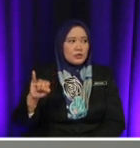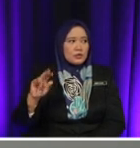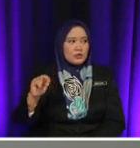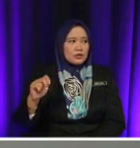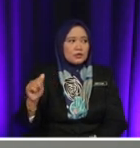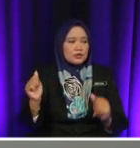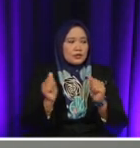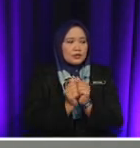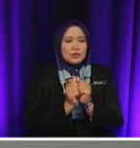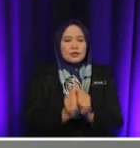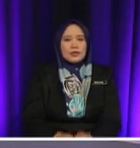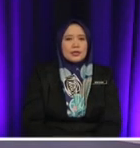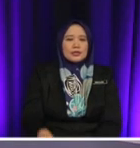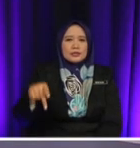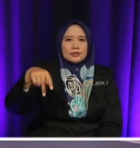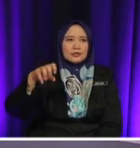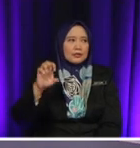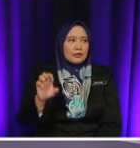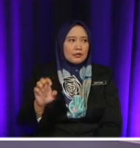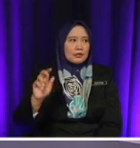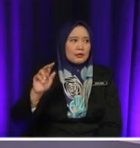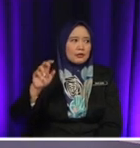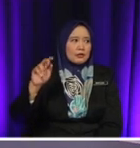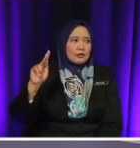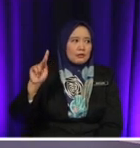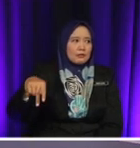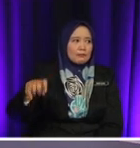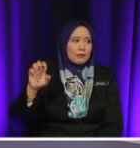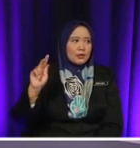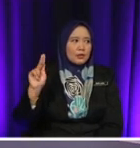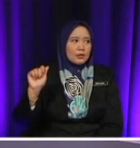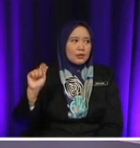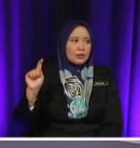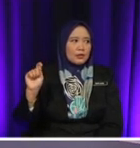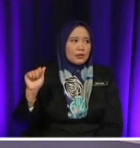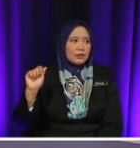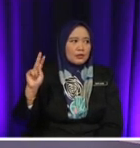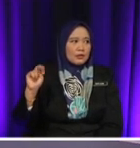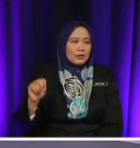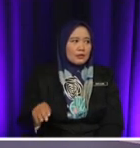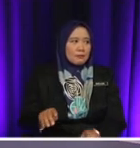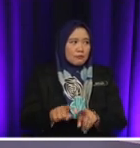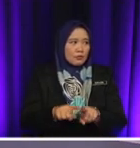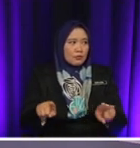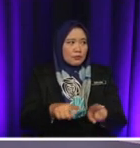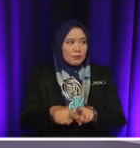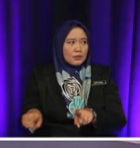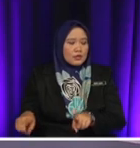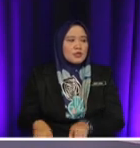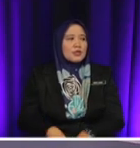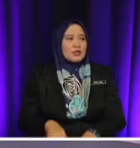nutrien so ayat umum yang panjang kita kenali sebagai antibiotik ialah bahan yang menyebabkan kawasan jenis